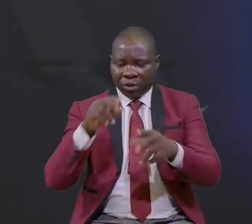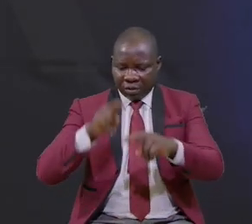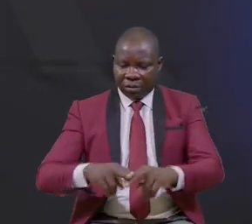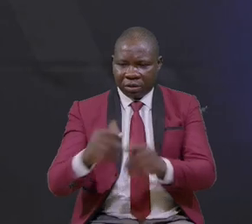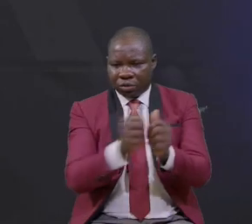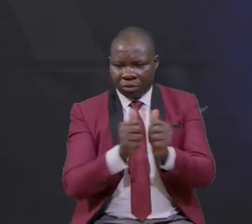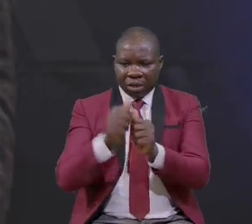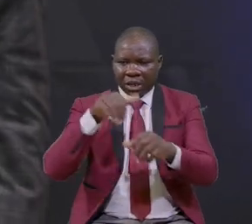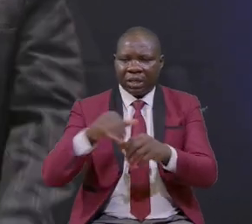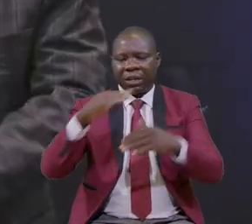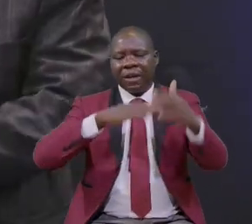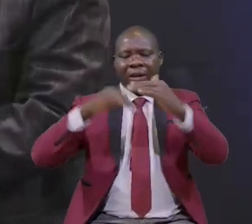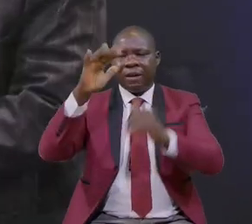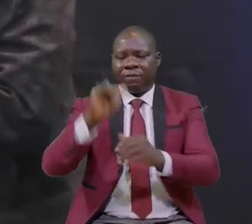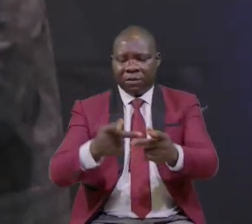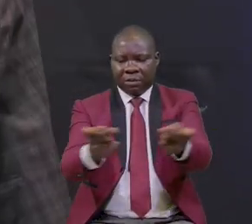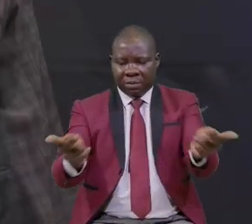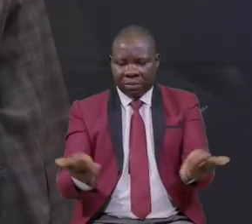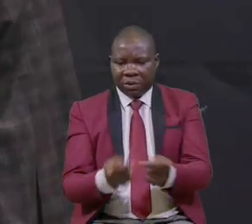en Jésus-Christ.